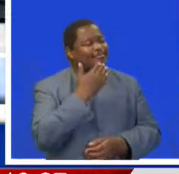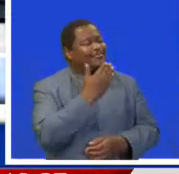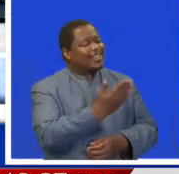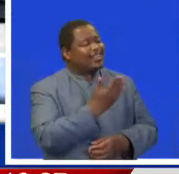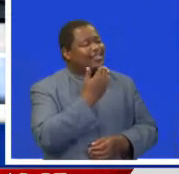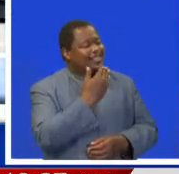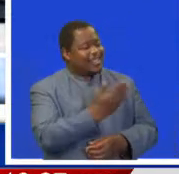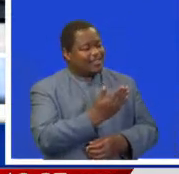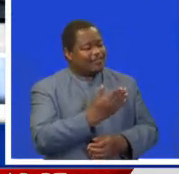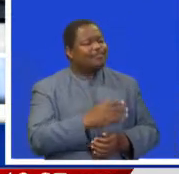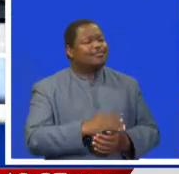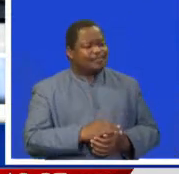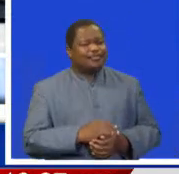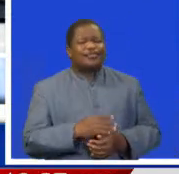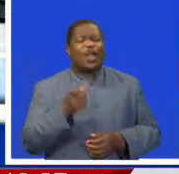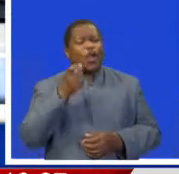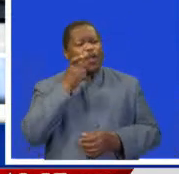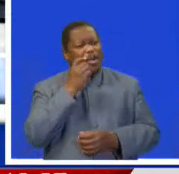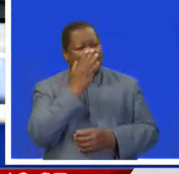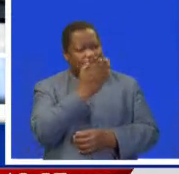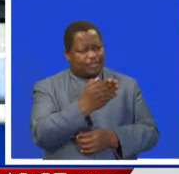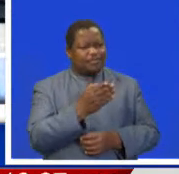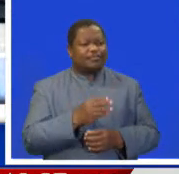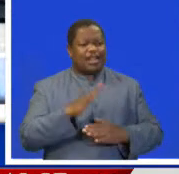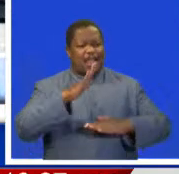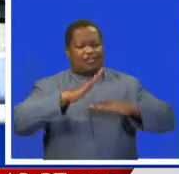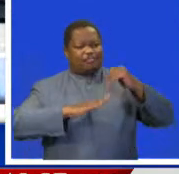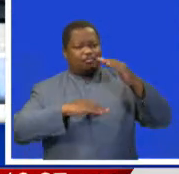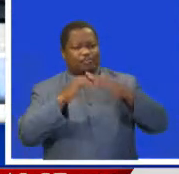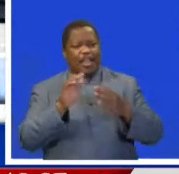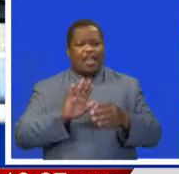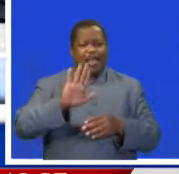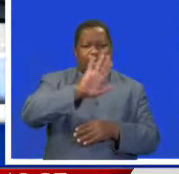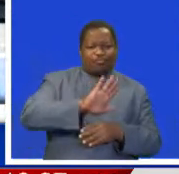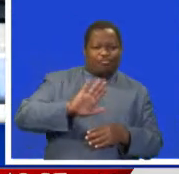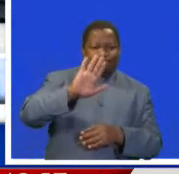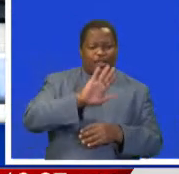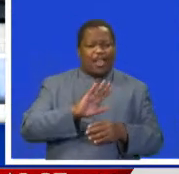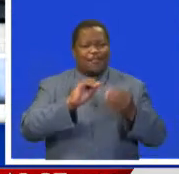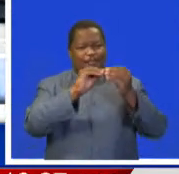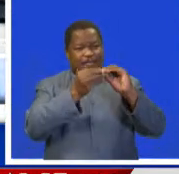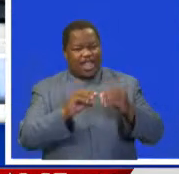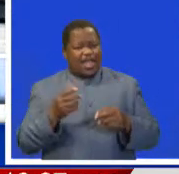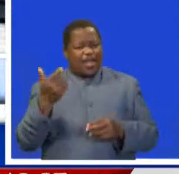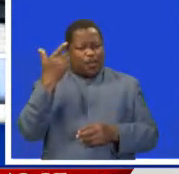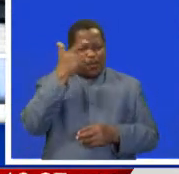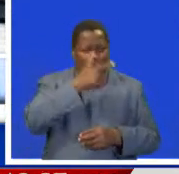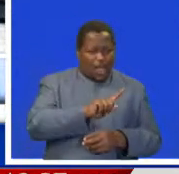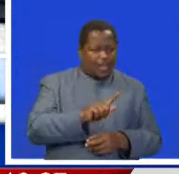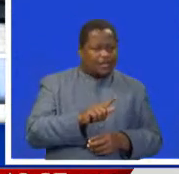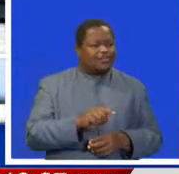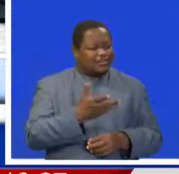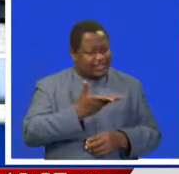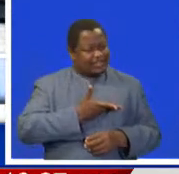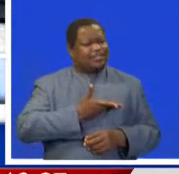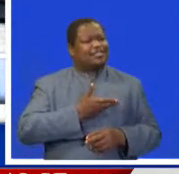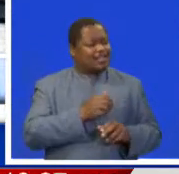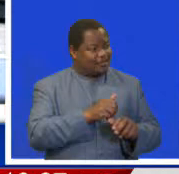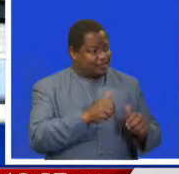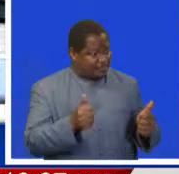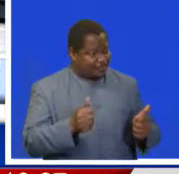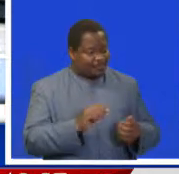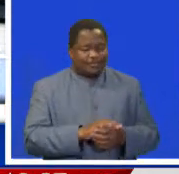mavimbela siyabona kulungiswa kwa inkundla yesive yemidlalo khona ka somhlolo kuyindvo lenhle mavimbela kukika khulukati kukithi silivela